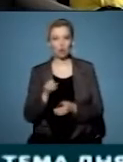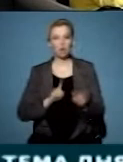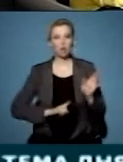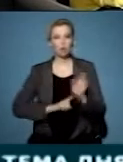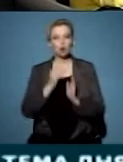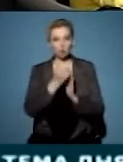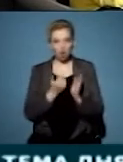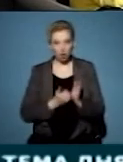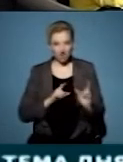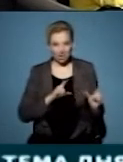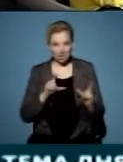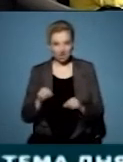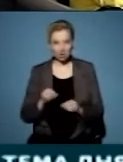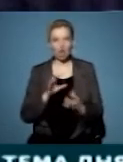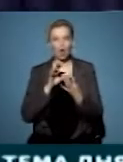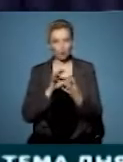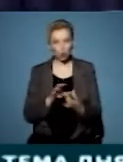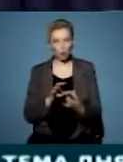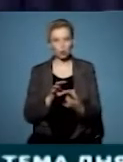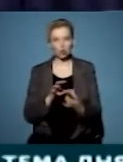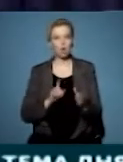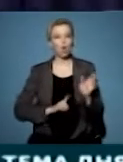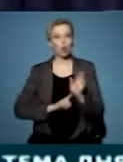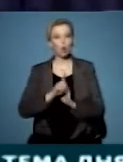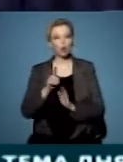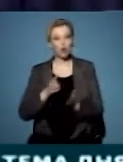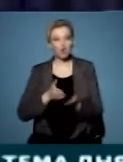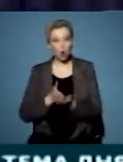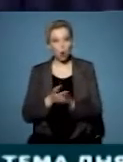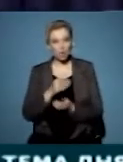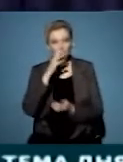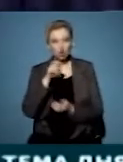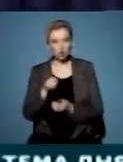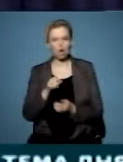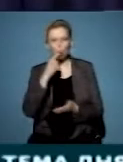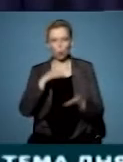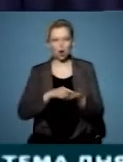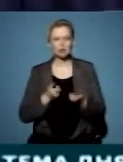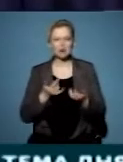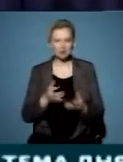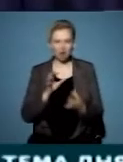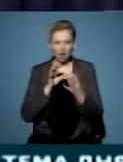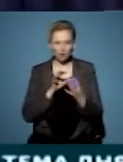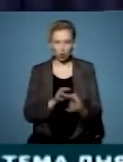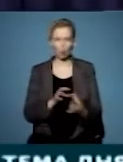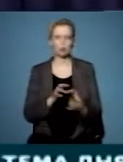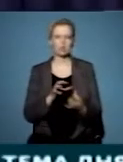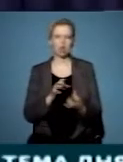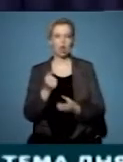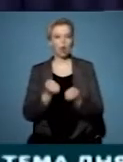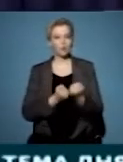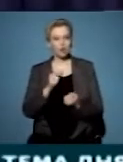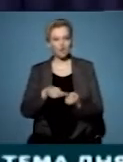по графіку їхати автобуси, почали виходити на маршрут та заявлена кількість автобусів.